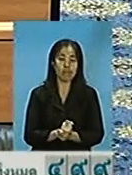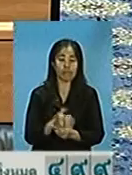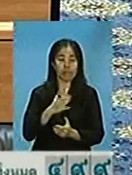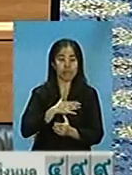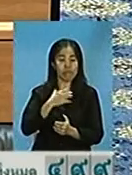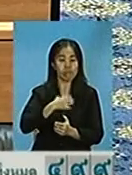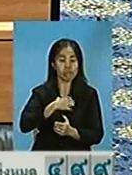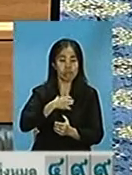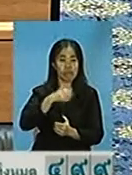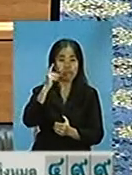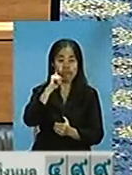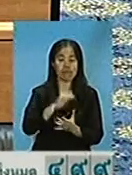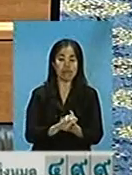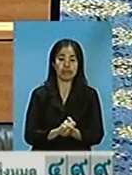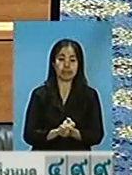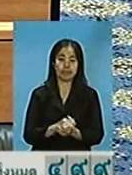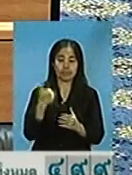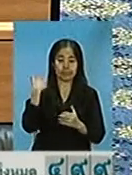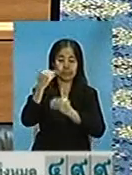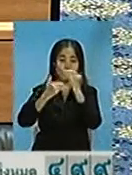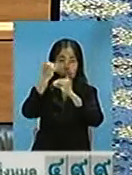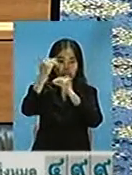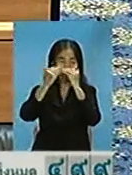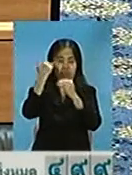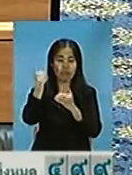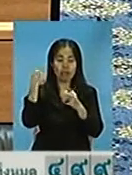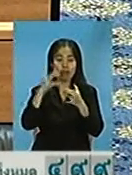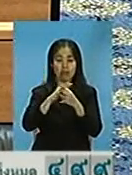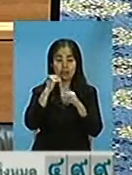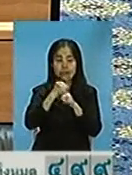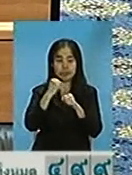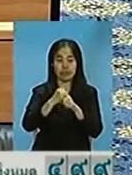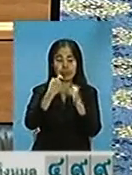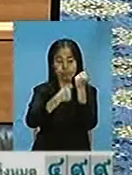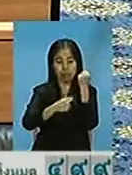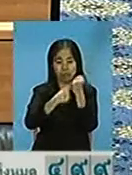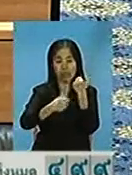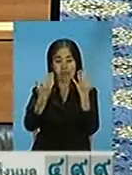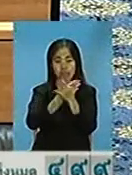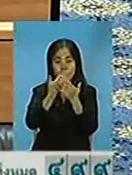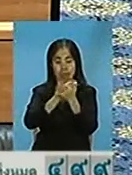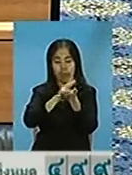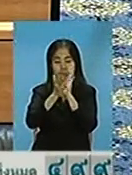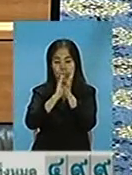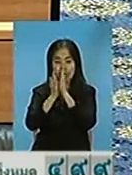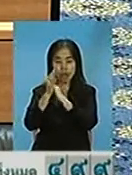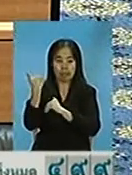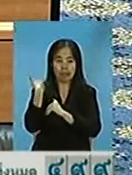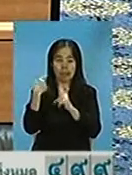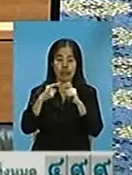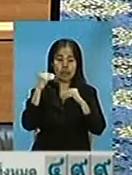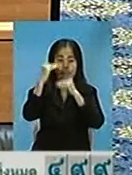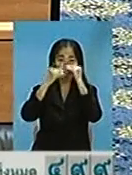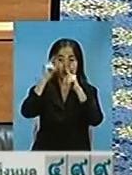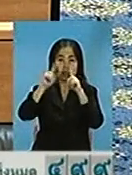ากที่อยากให้มีการพัฒนาในเรื่องของโครงสร้างของยางที่จะให้มันเดินหน้าแต่ว่าท่านประธานเราพลิกฟ้าพลิกดิน